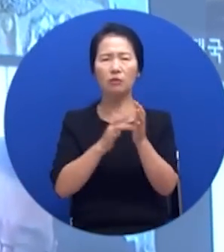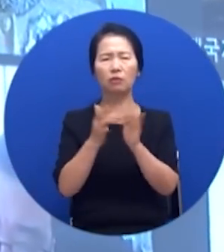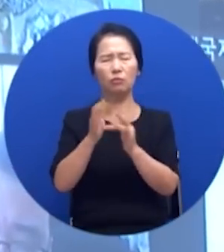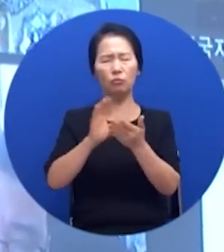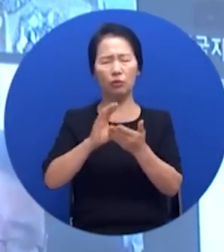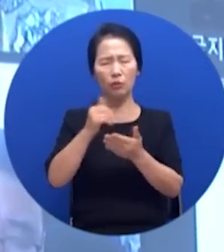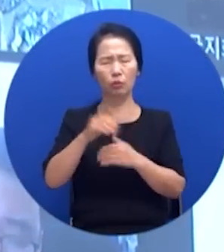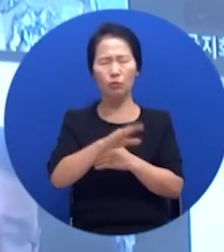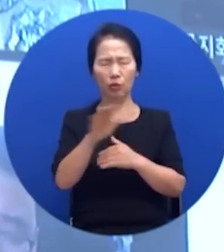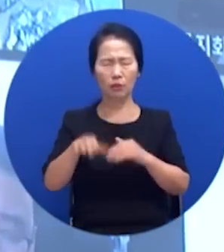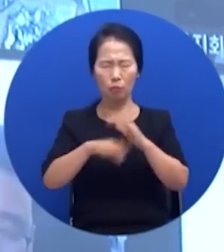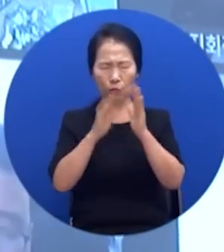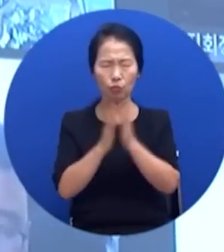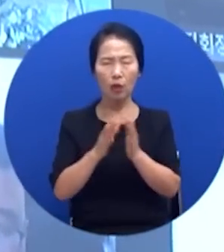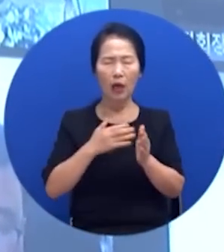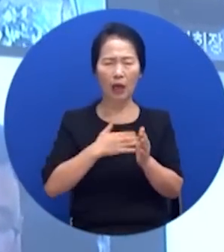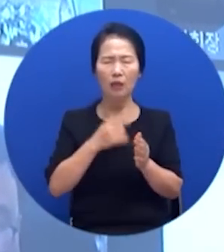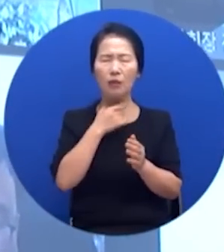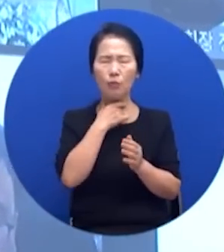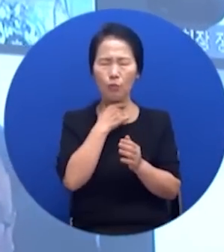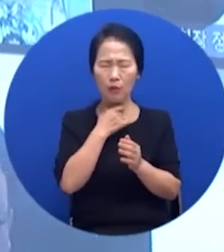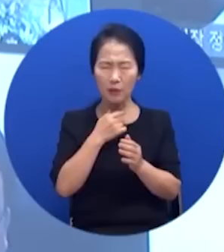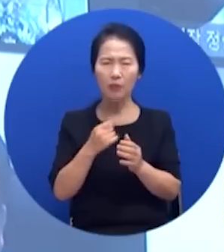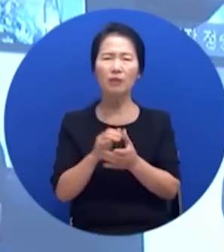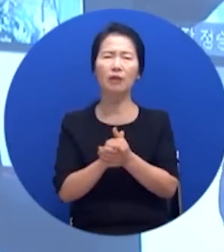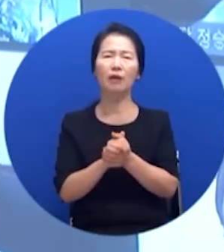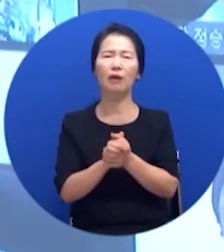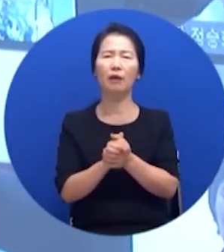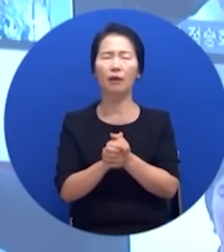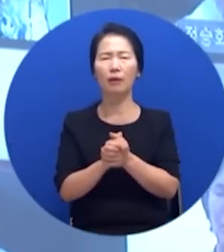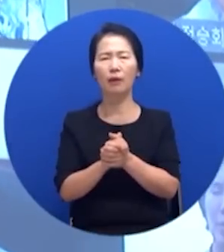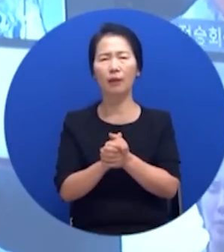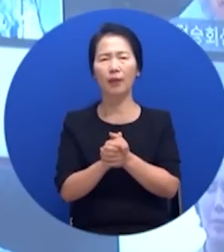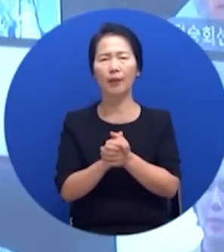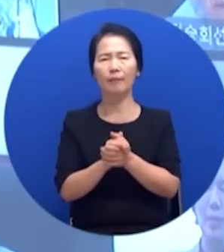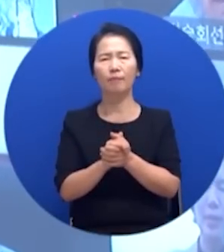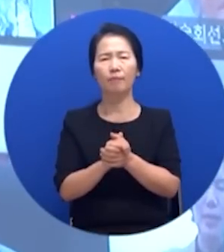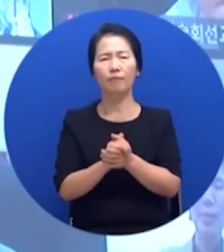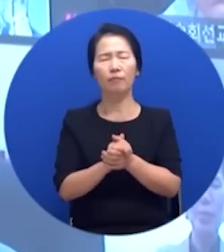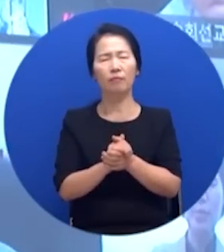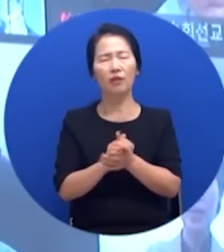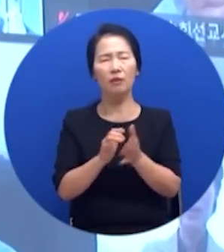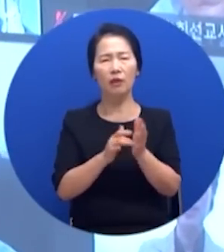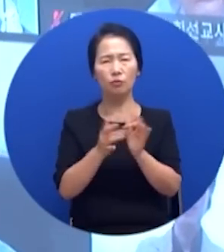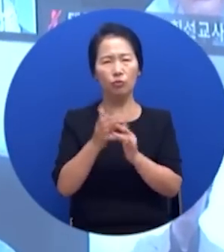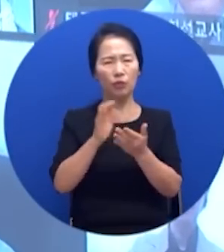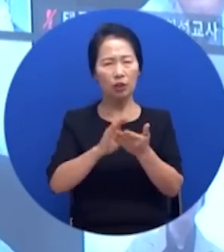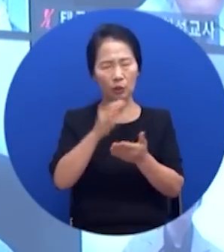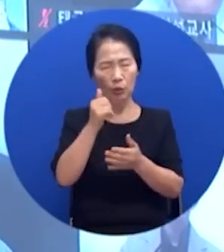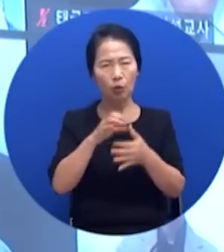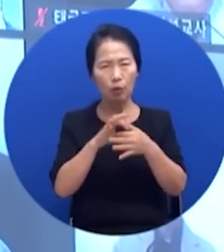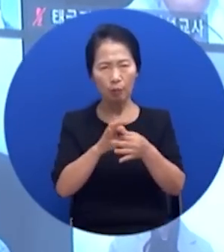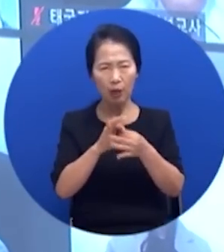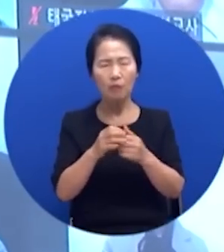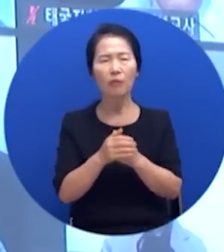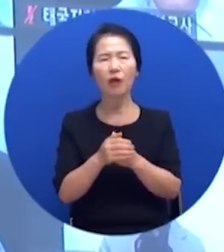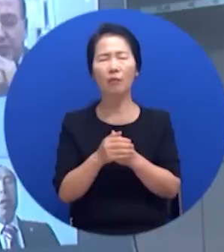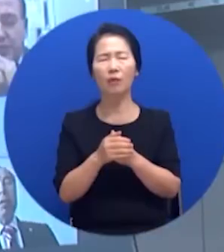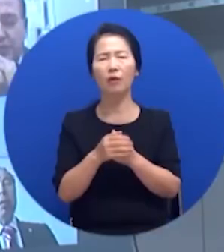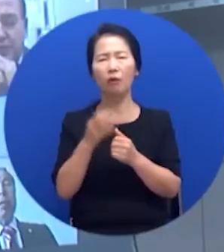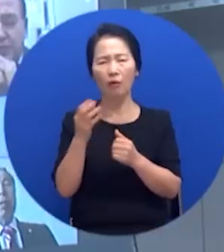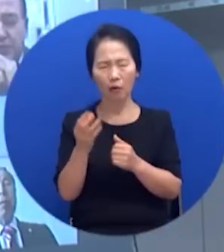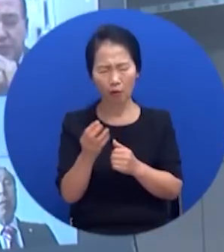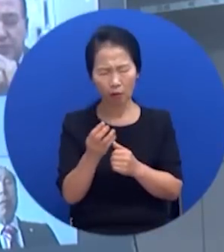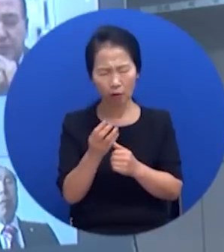원합니다. 우리가 하나님을 예수로 말미암아 하나님을 의지하는 자유로 말미암아 사랑하며 거룩하며